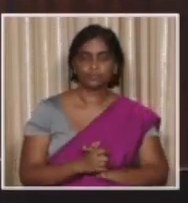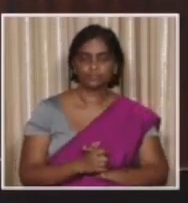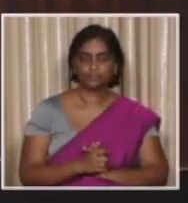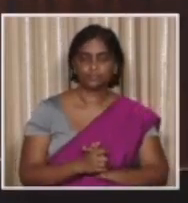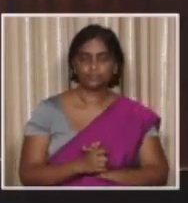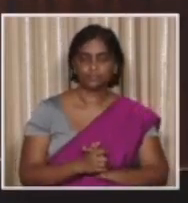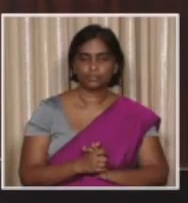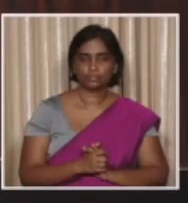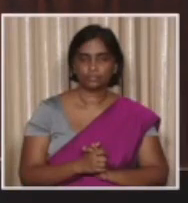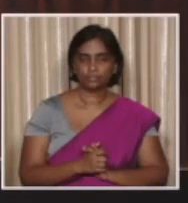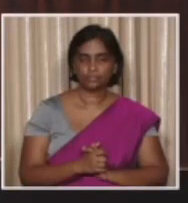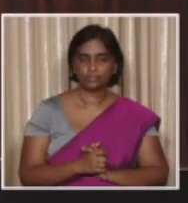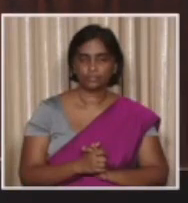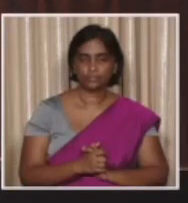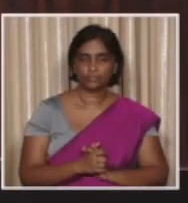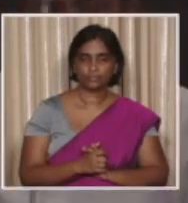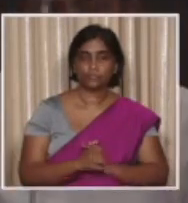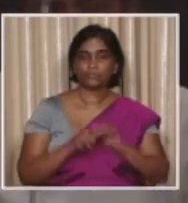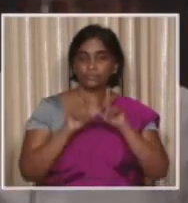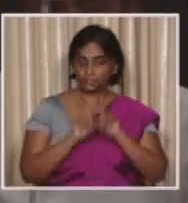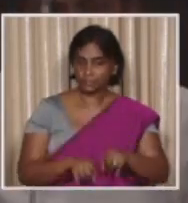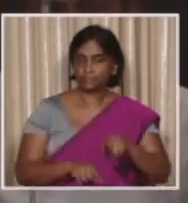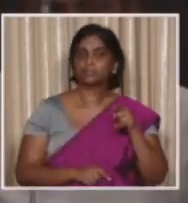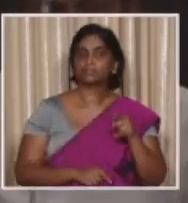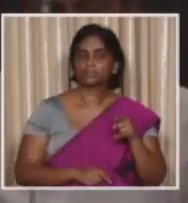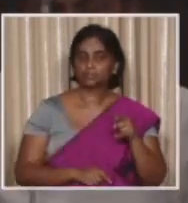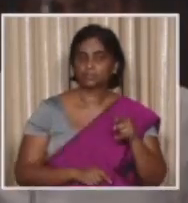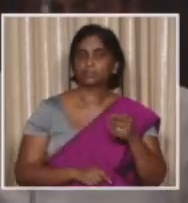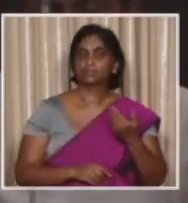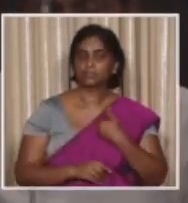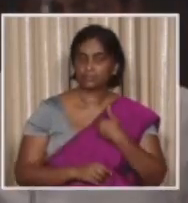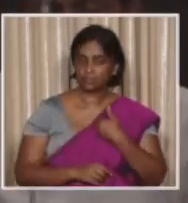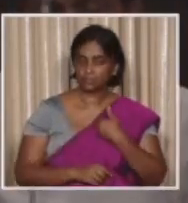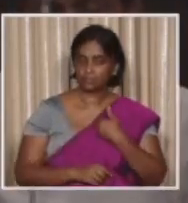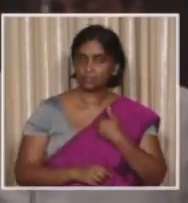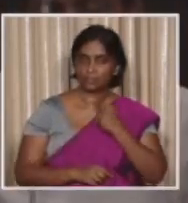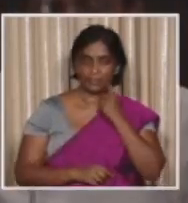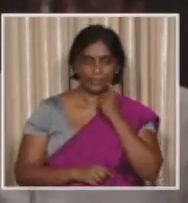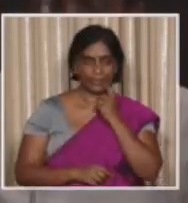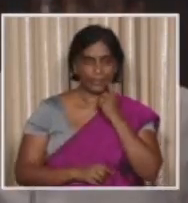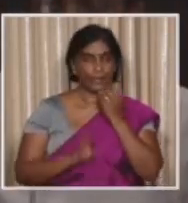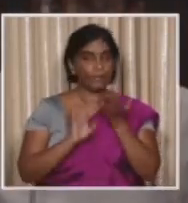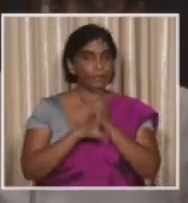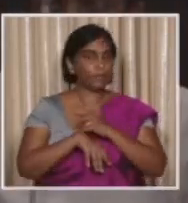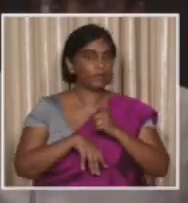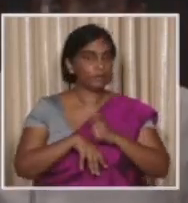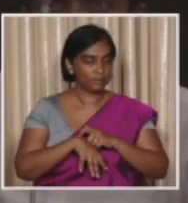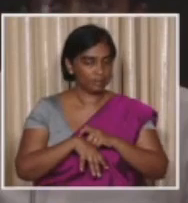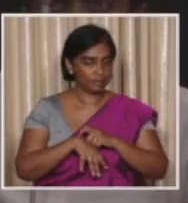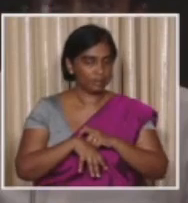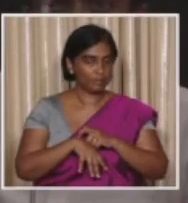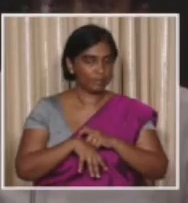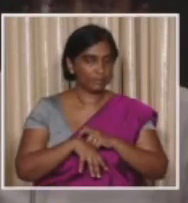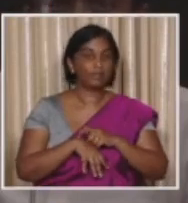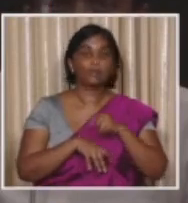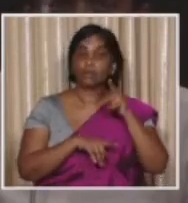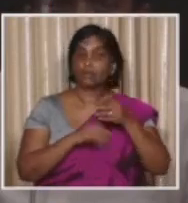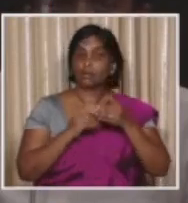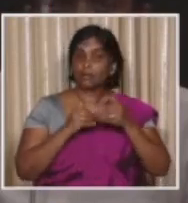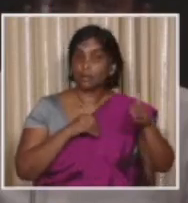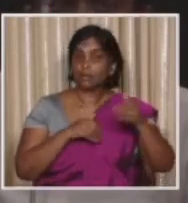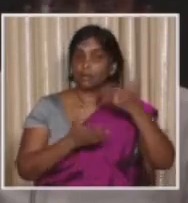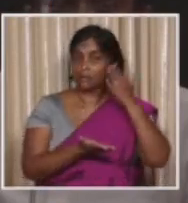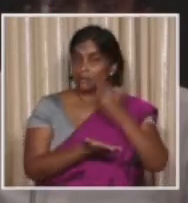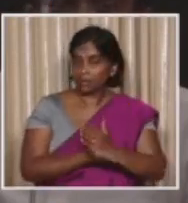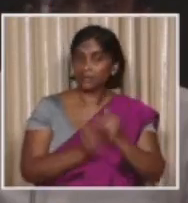එකඟයි. ගරු ඇමතුමා කතා කරන්න. ඒ අනුව අපි පහුගිය කාලේ ඒ අතරමැද